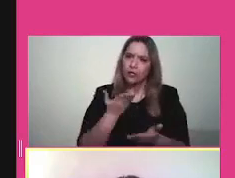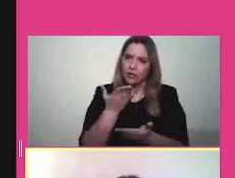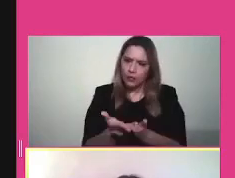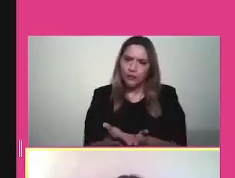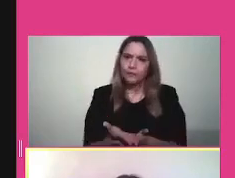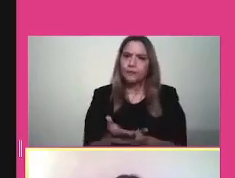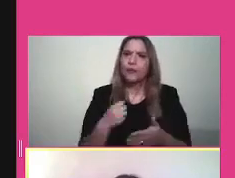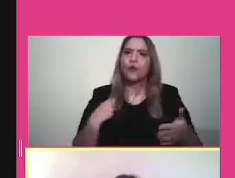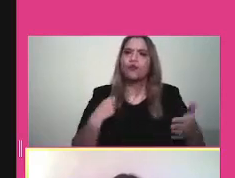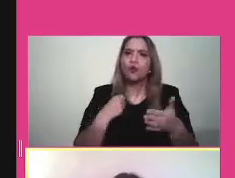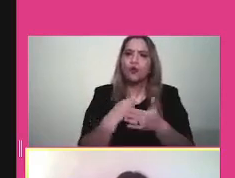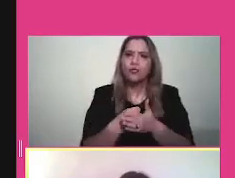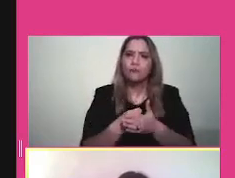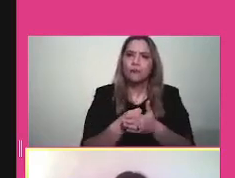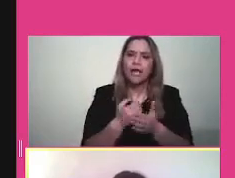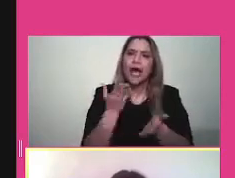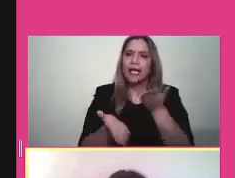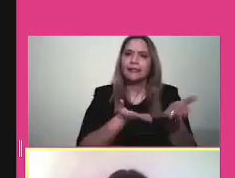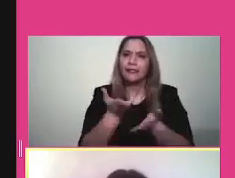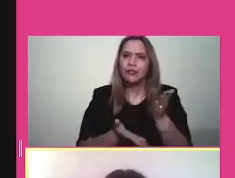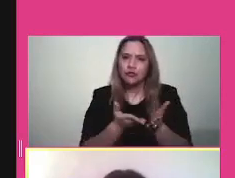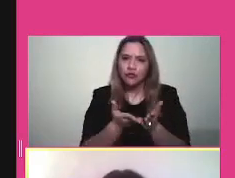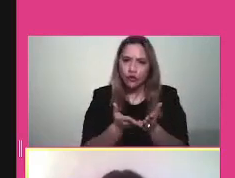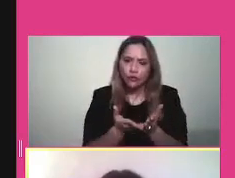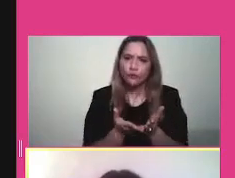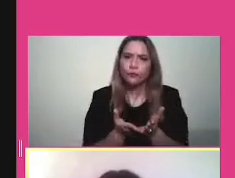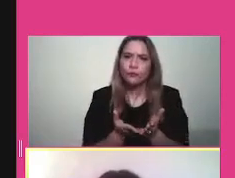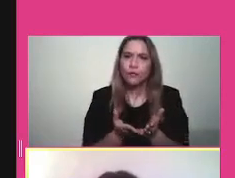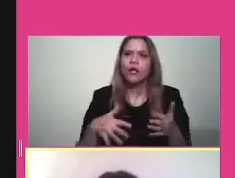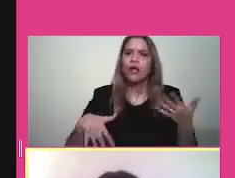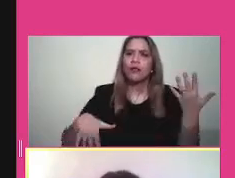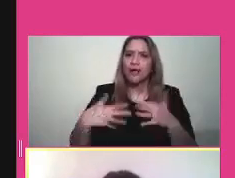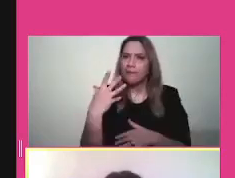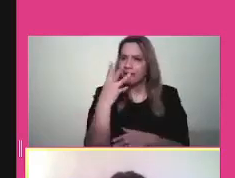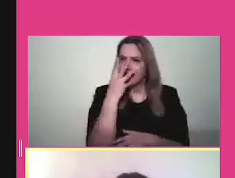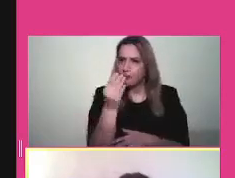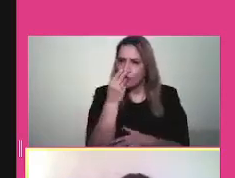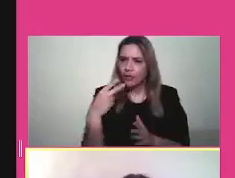υποβολής αιτήσεων την 15η Φεβρουαρίου